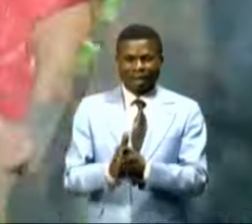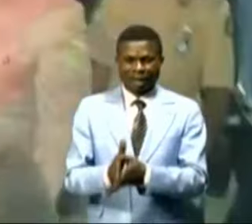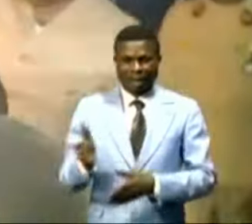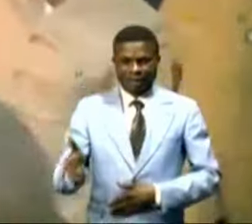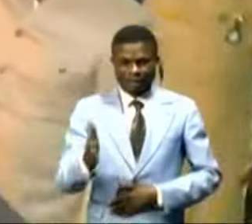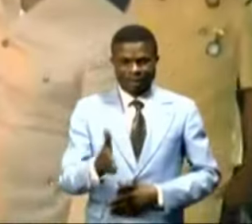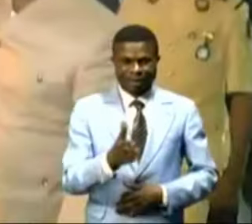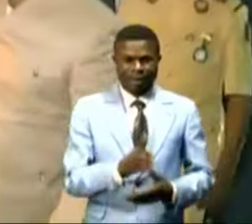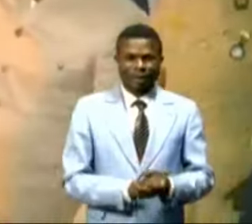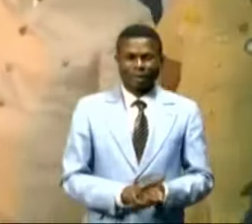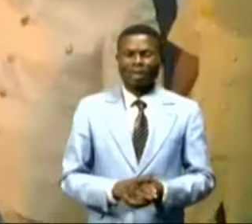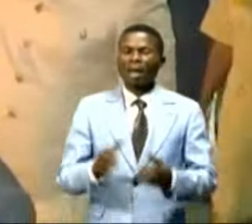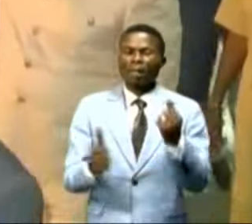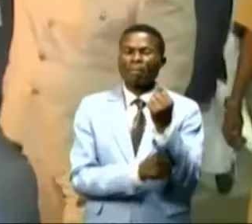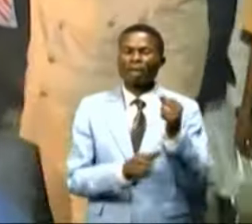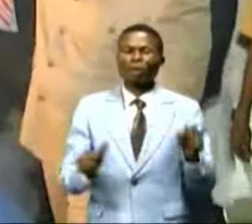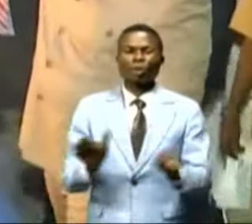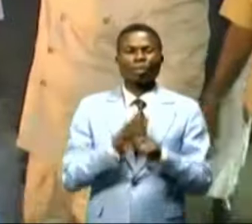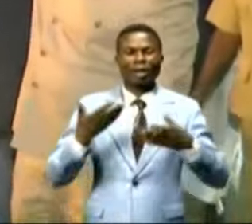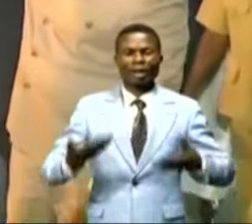va?